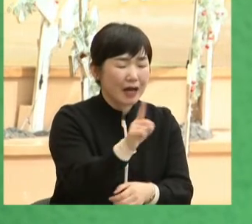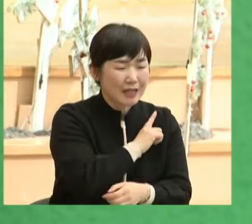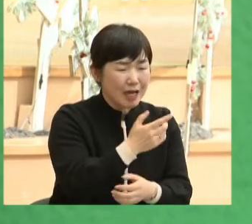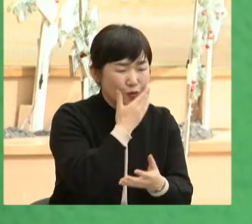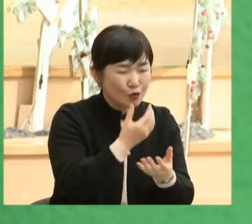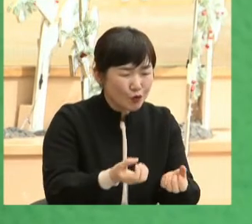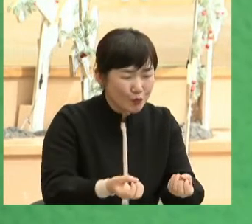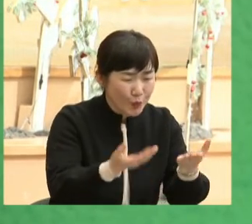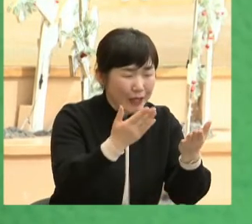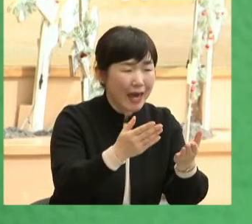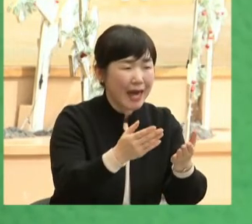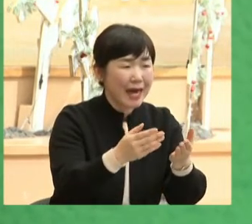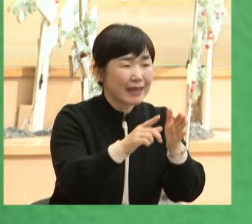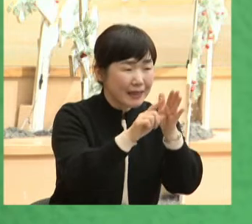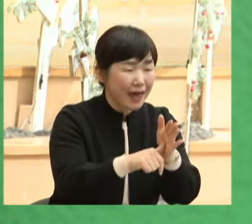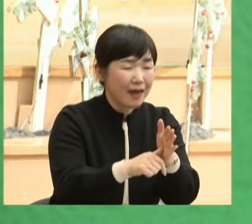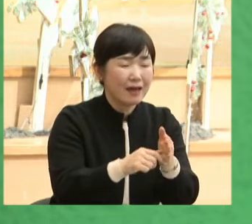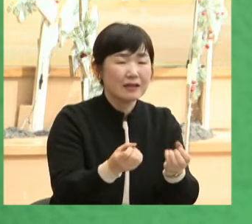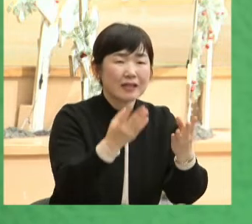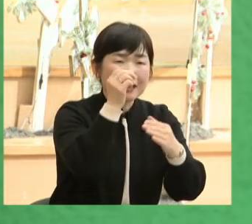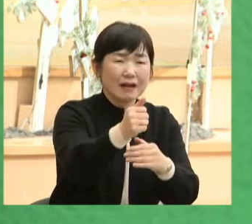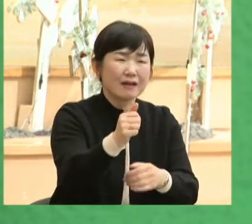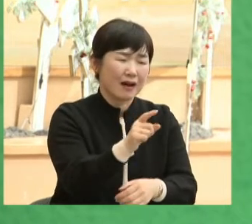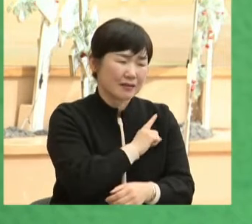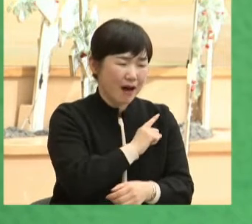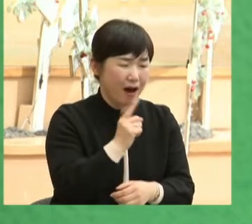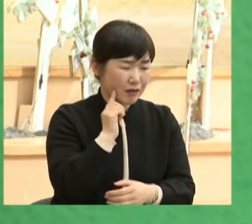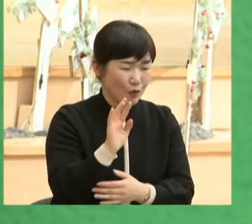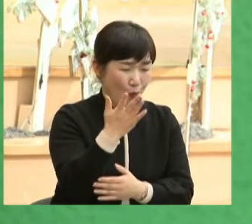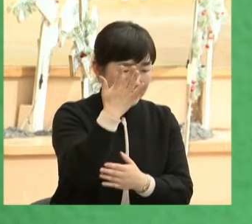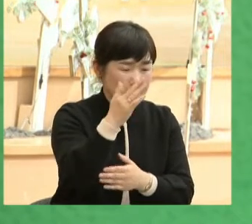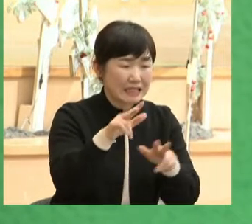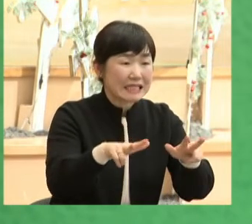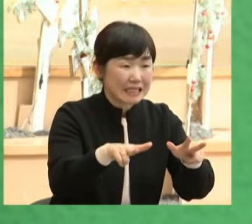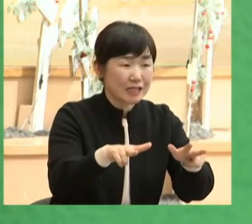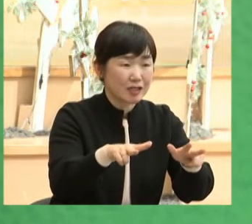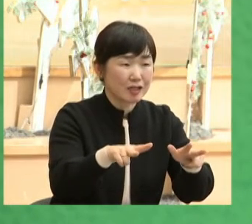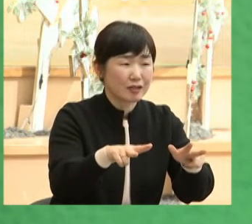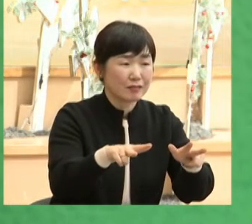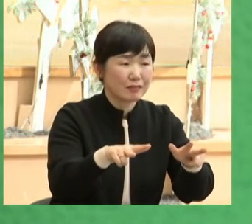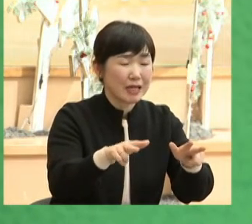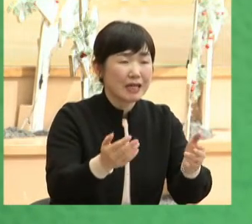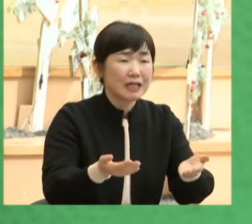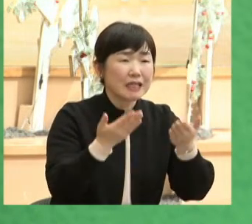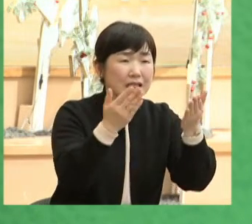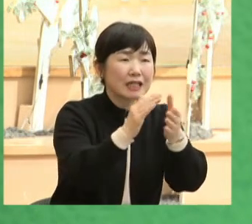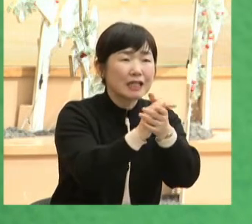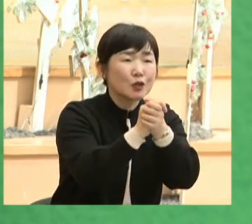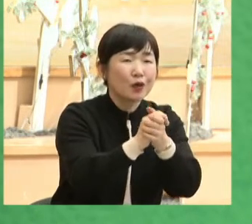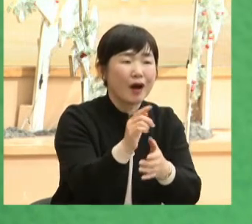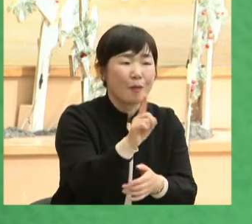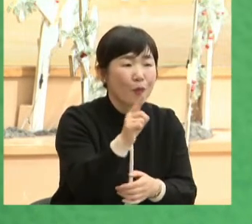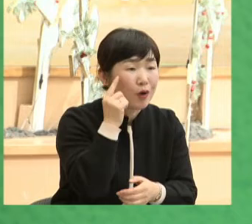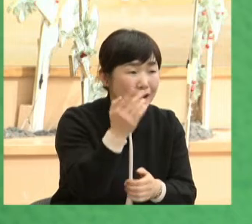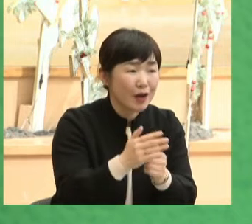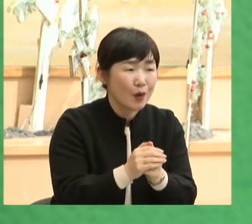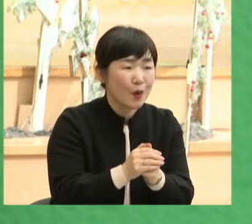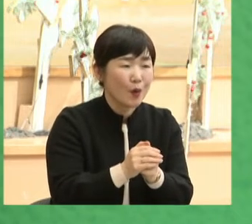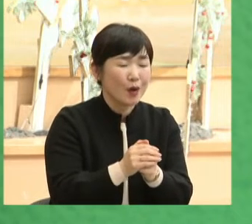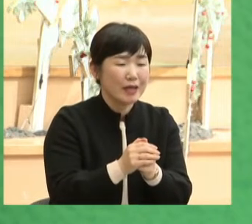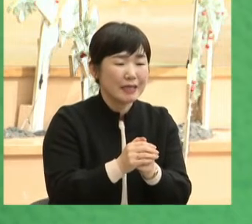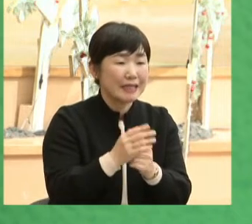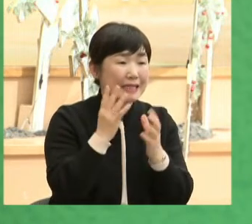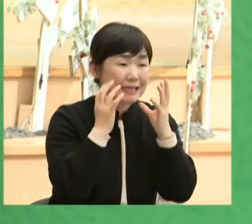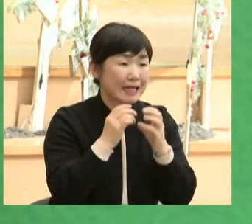순간 제사장으로서 가장 영예로운이 순간에 젊은 시절부터 자기가 들었던 기도를 다시